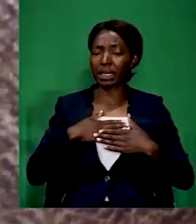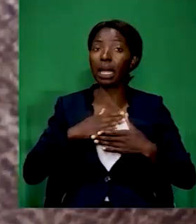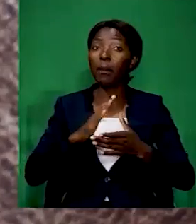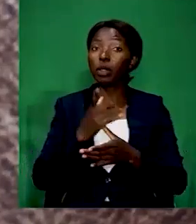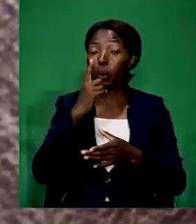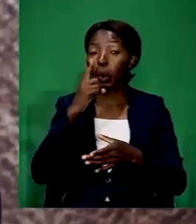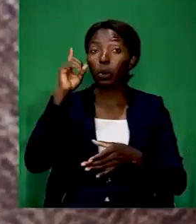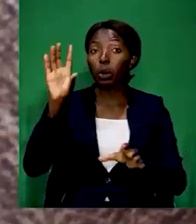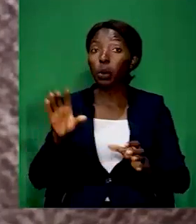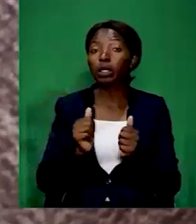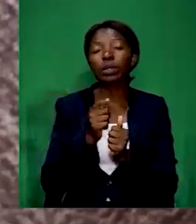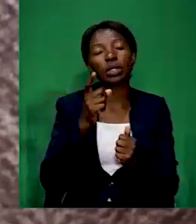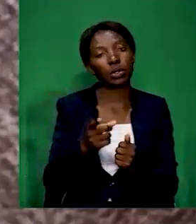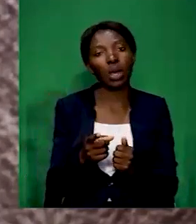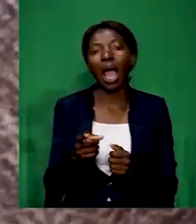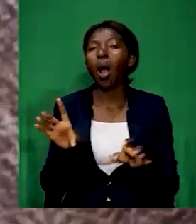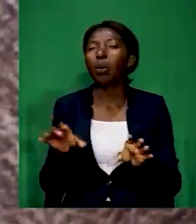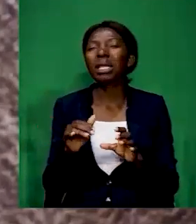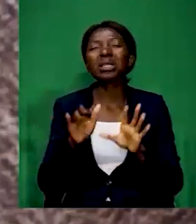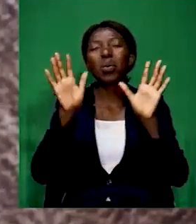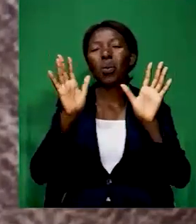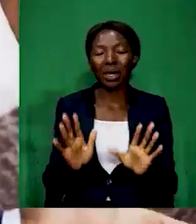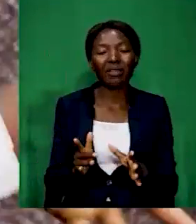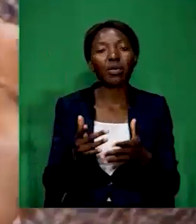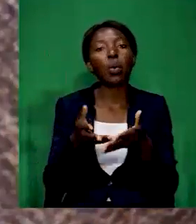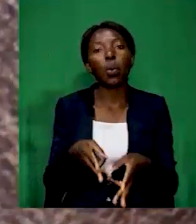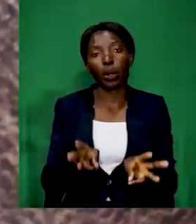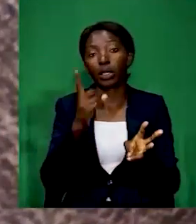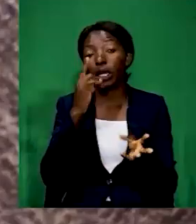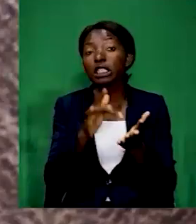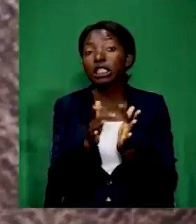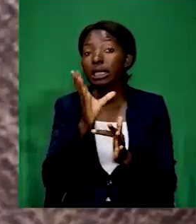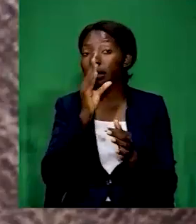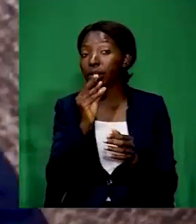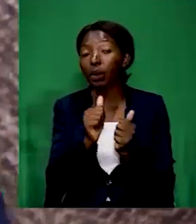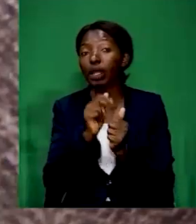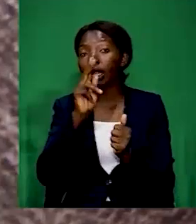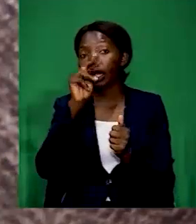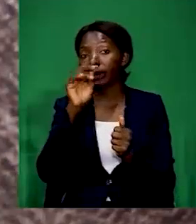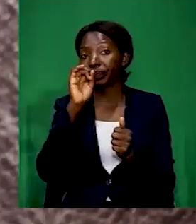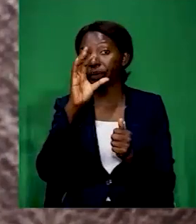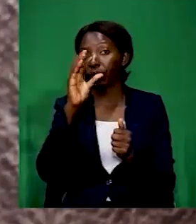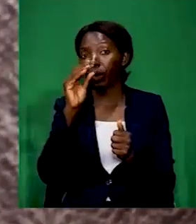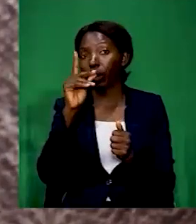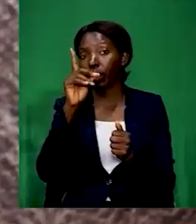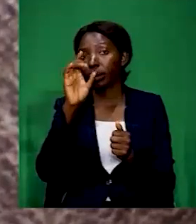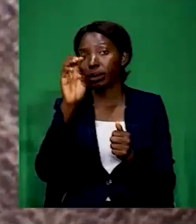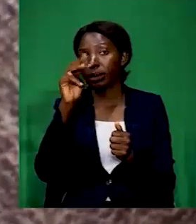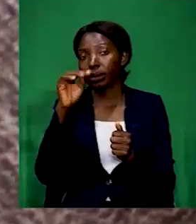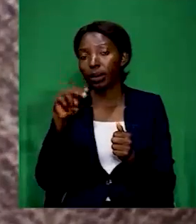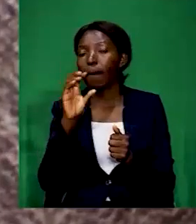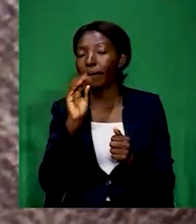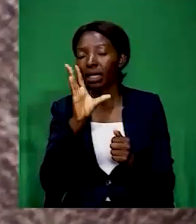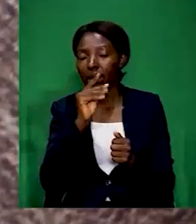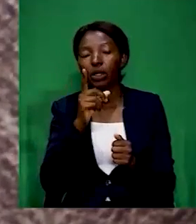Because when he works in mysterious ways. Jesu achitaura na Nicodemus. Anoti Nicodemus, iwe